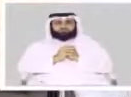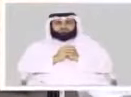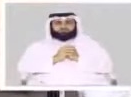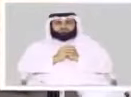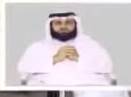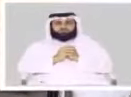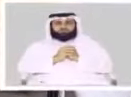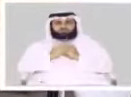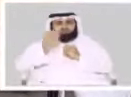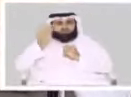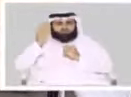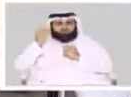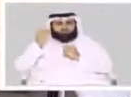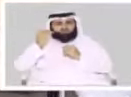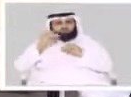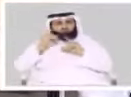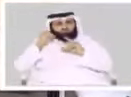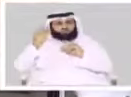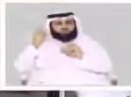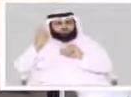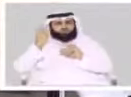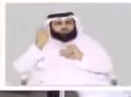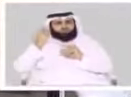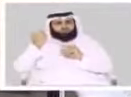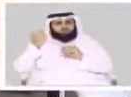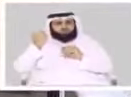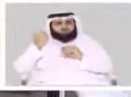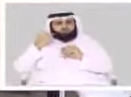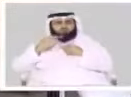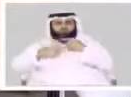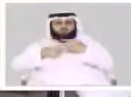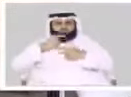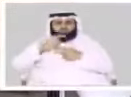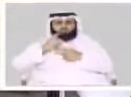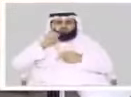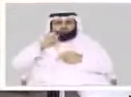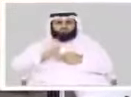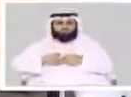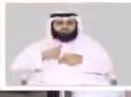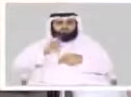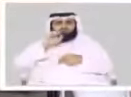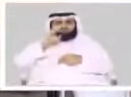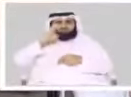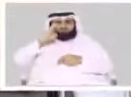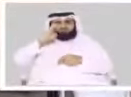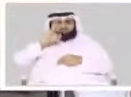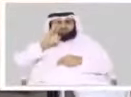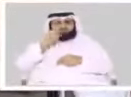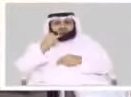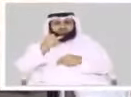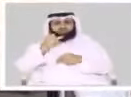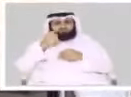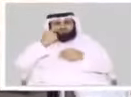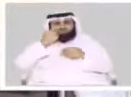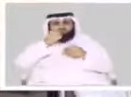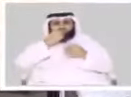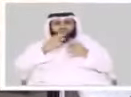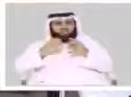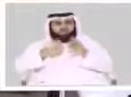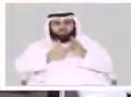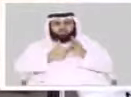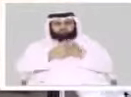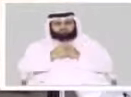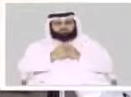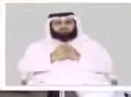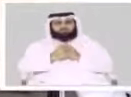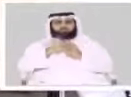ليالي من حلقاته الماضية أن نسلط الضوء كل ليلة أو كل حلقة على جزء من أجزاء القرآن الكريم،